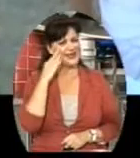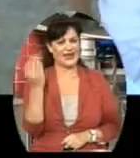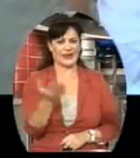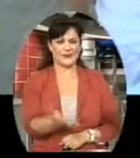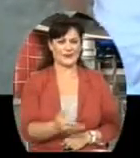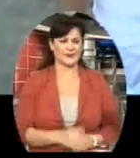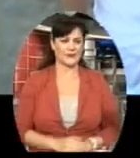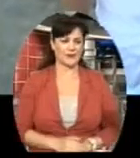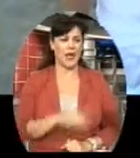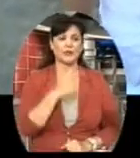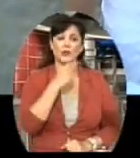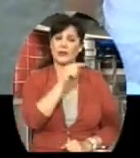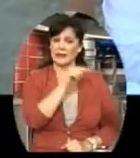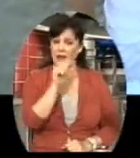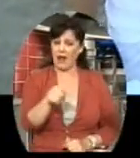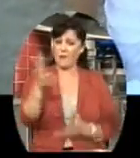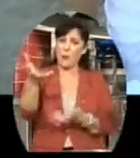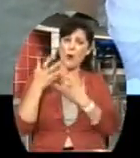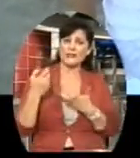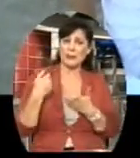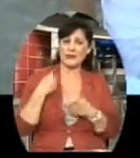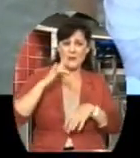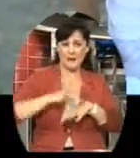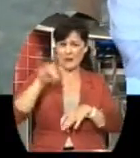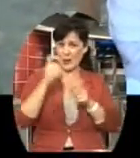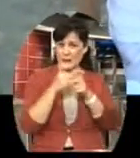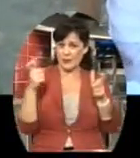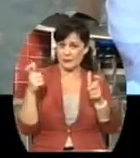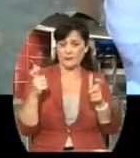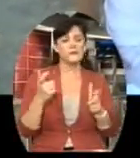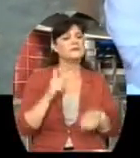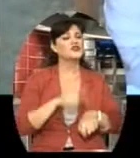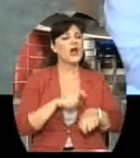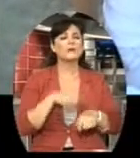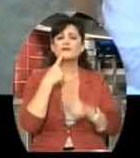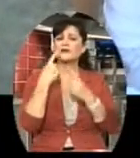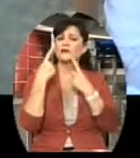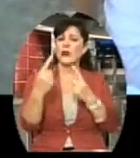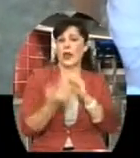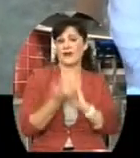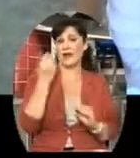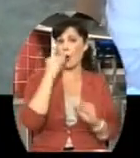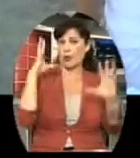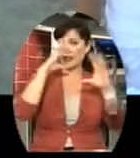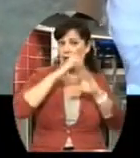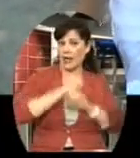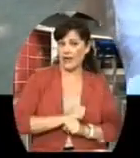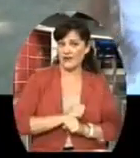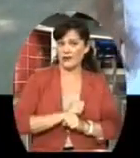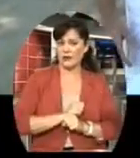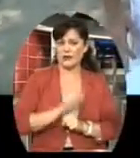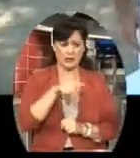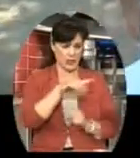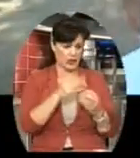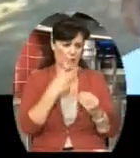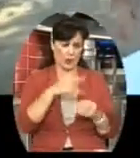שולט אותי מתוך נכון. הפינוק הזה. והשעה שנוכל לכם כמובן, לפני ארוחת הערב, מולה. אתה רגיש לך את כל הדברים? אתה יודע,